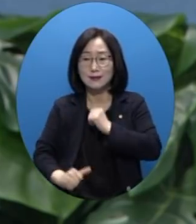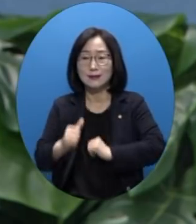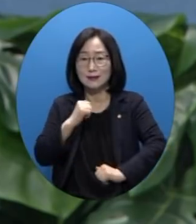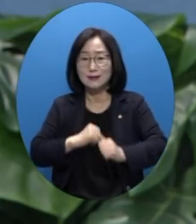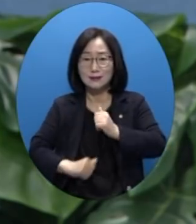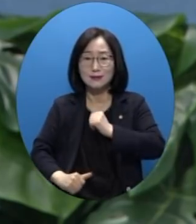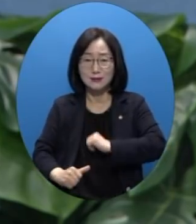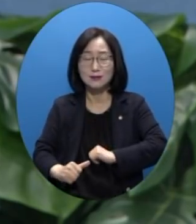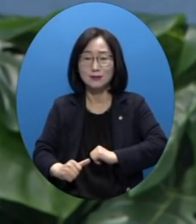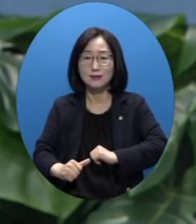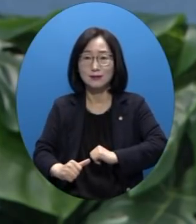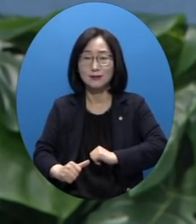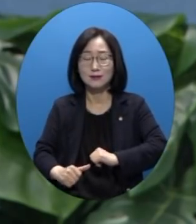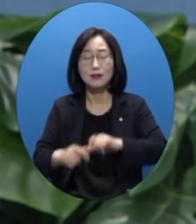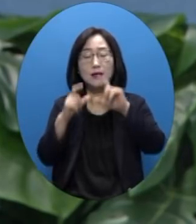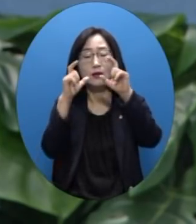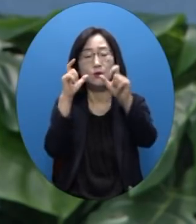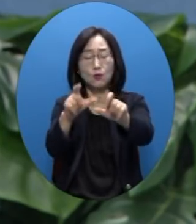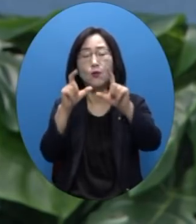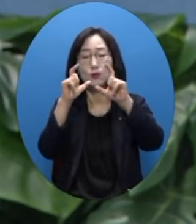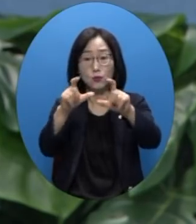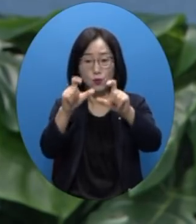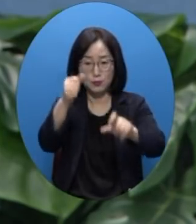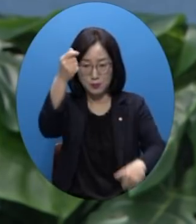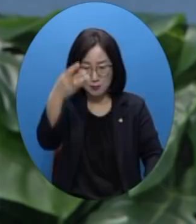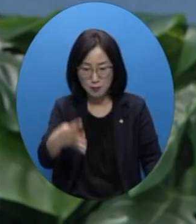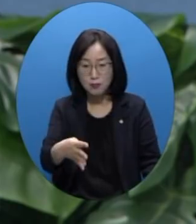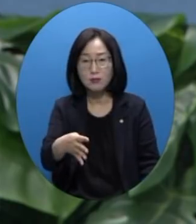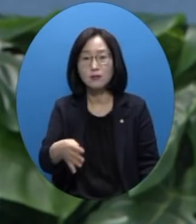참으시다가 경고하고 또 경고하시다가